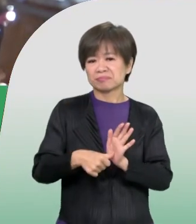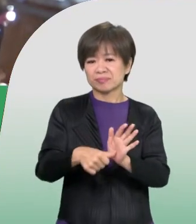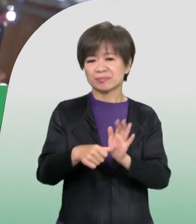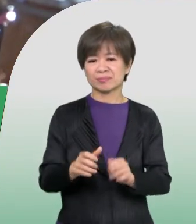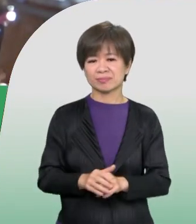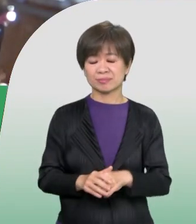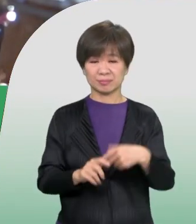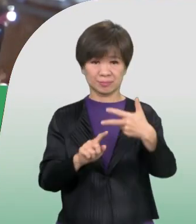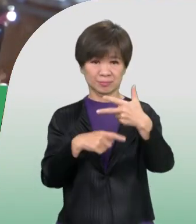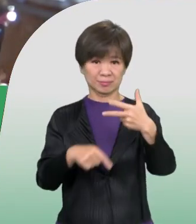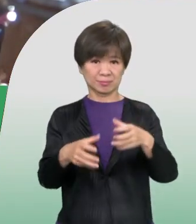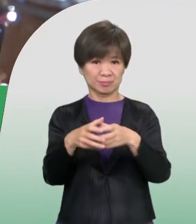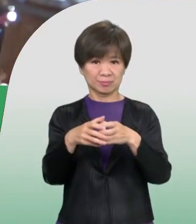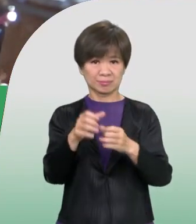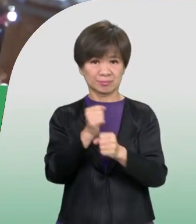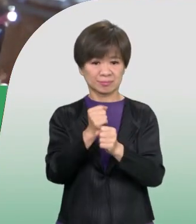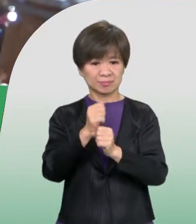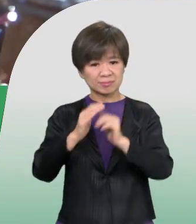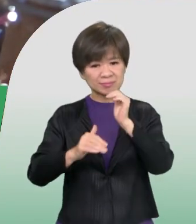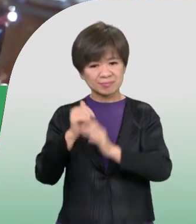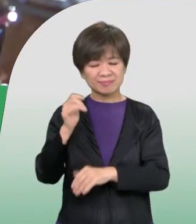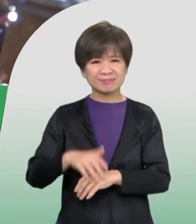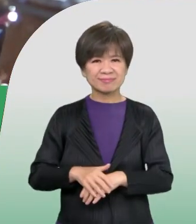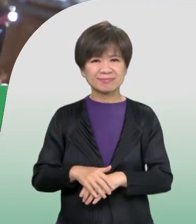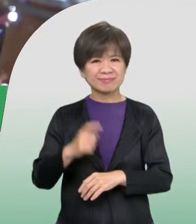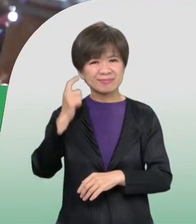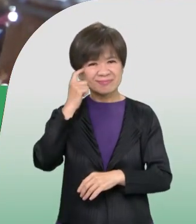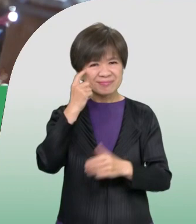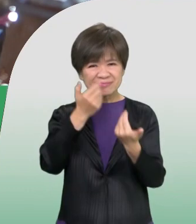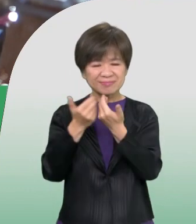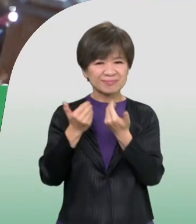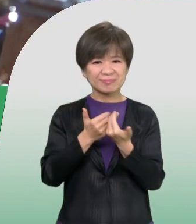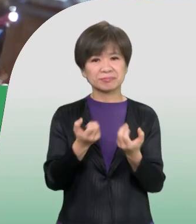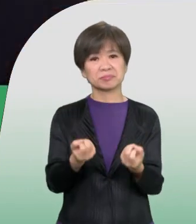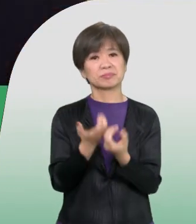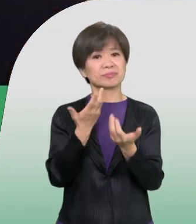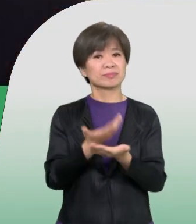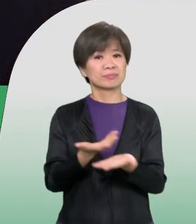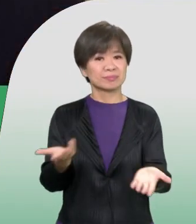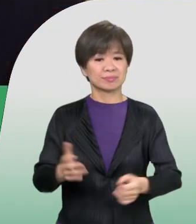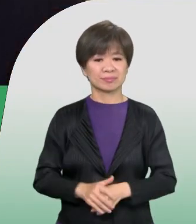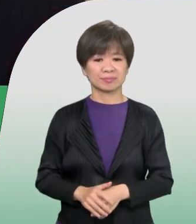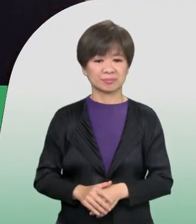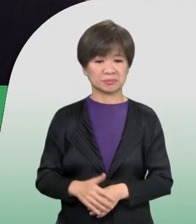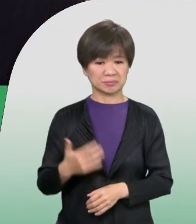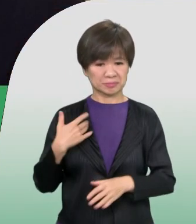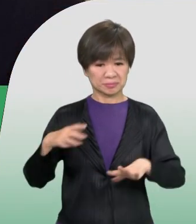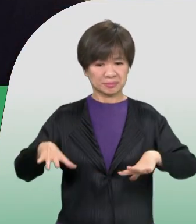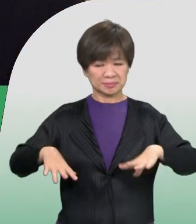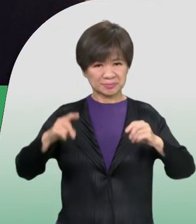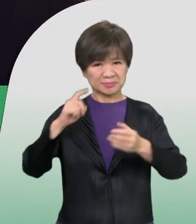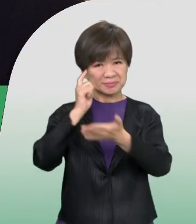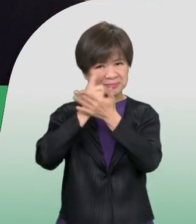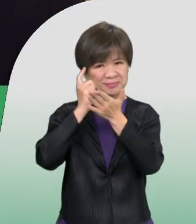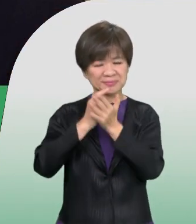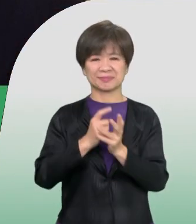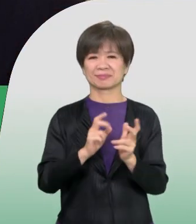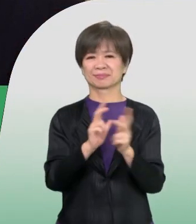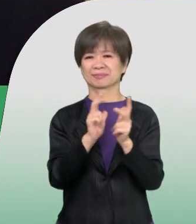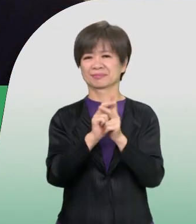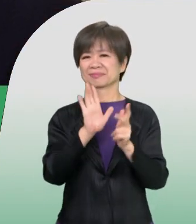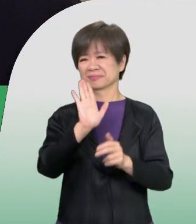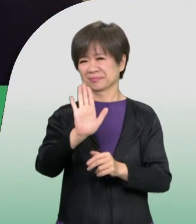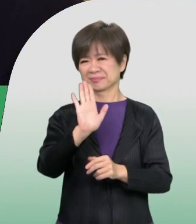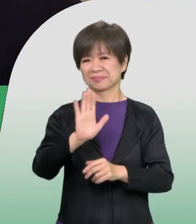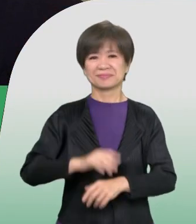这些设计应该团聚，难免会有人多意见多的情况。 起初的大家还是当伊就会严